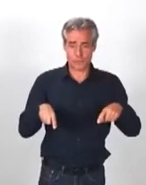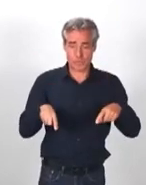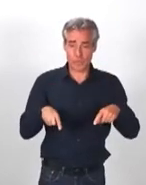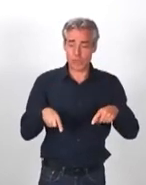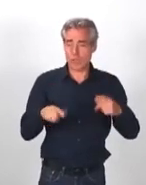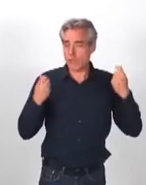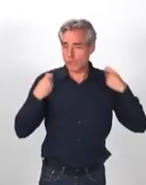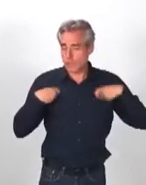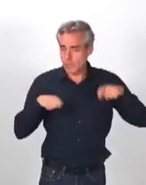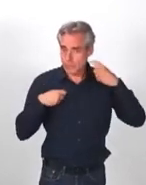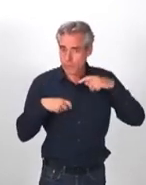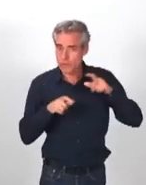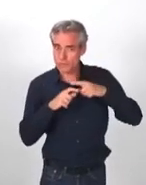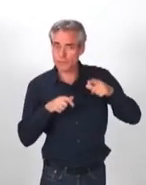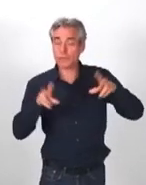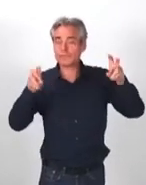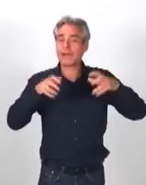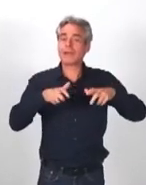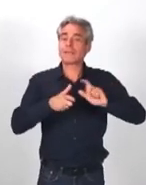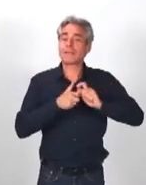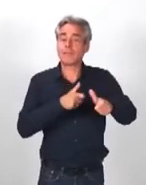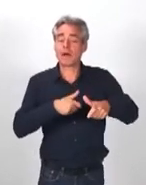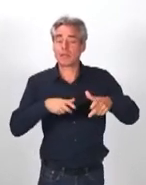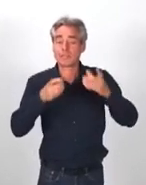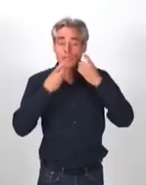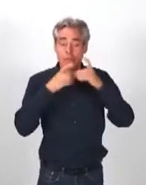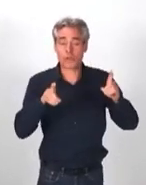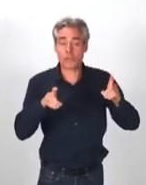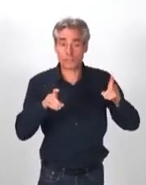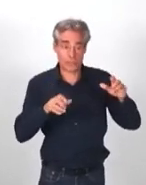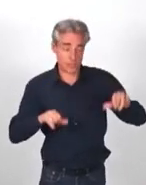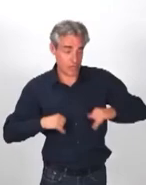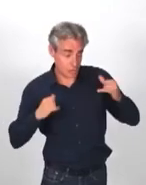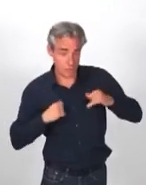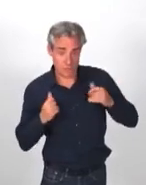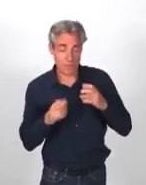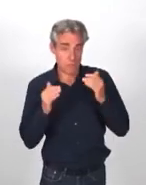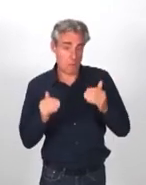prévu pour les démarches démocratiques des jeunes qui n'ont pas été consommés.